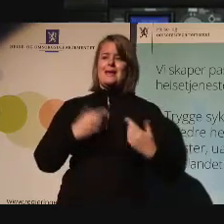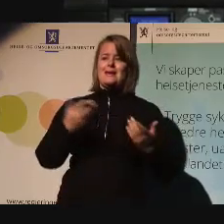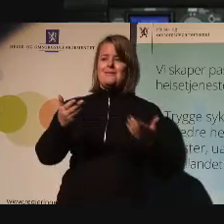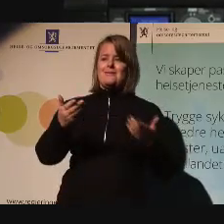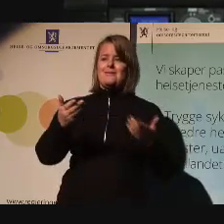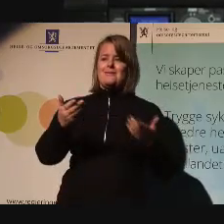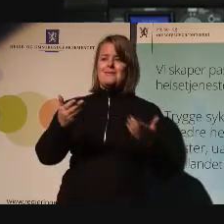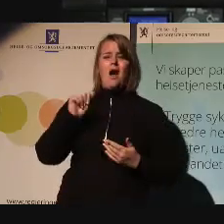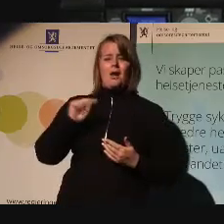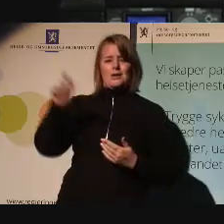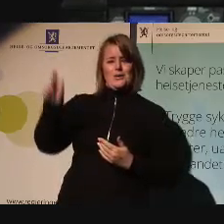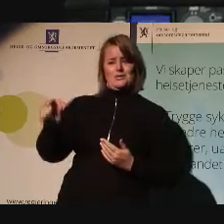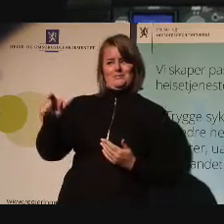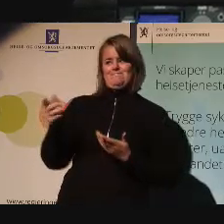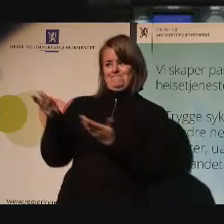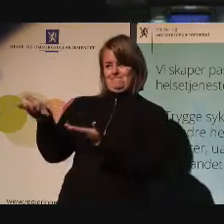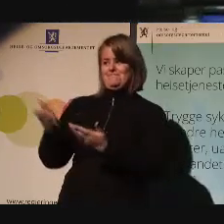Arianson. Ordet er ditt.